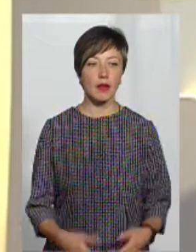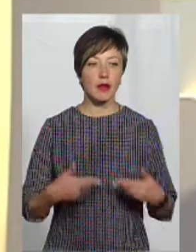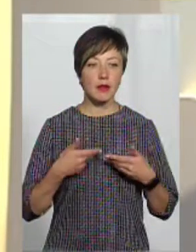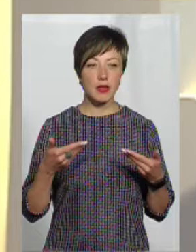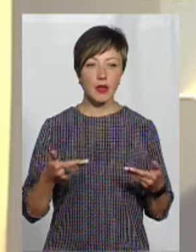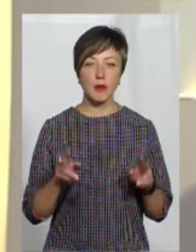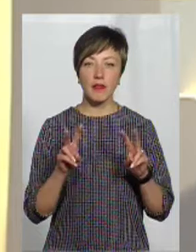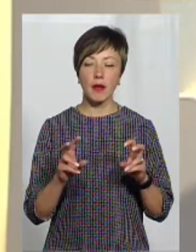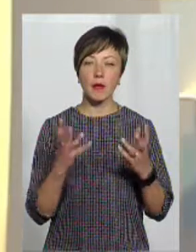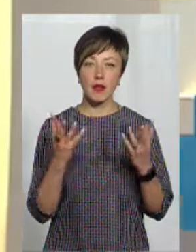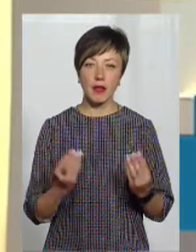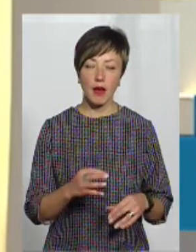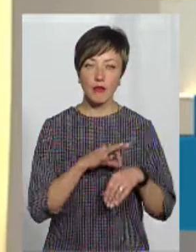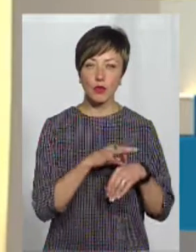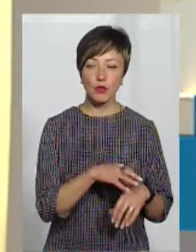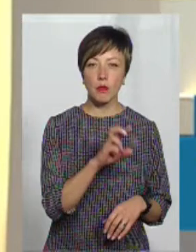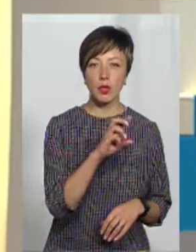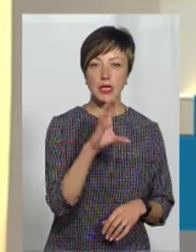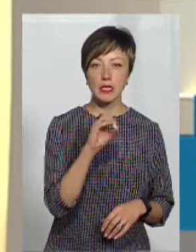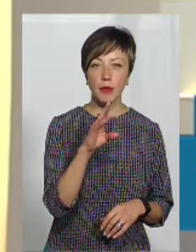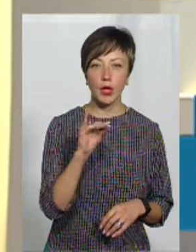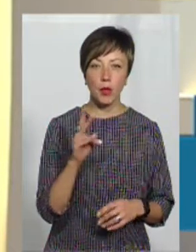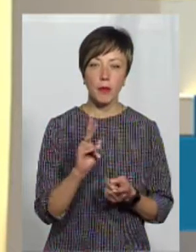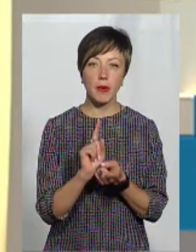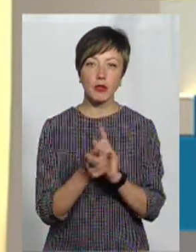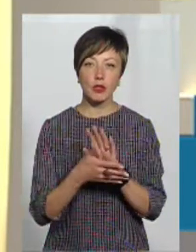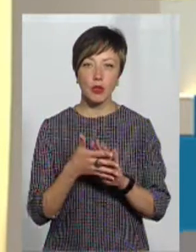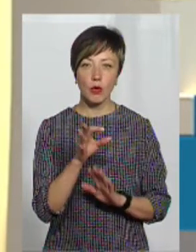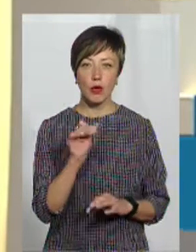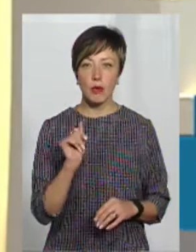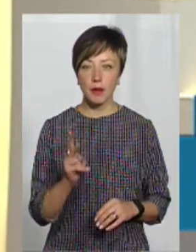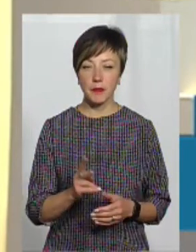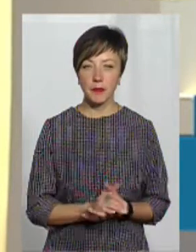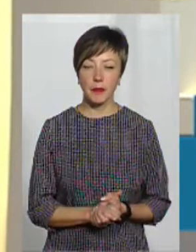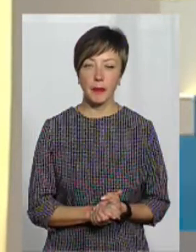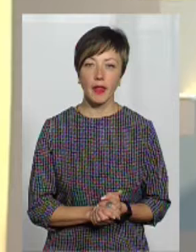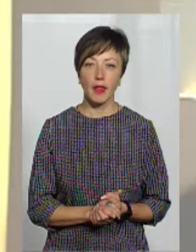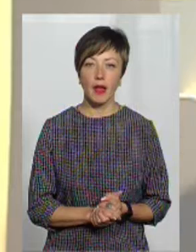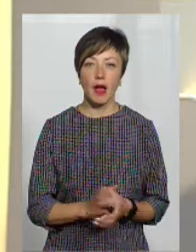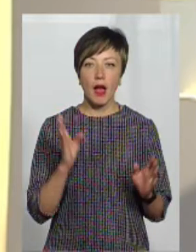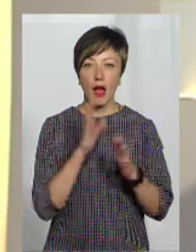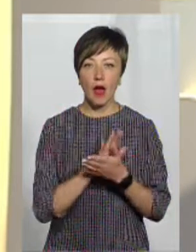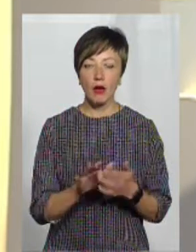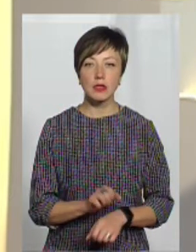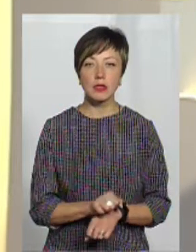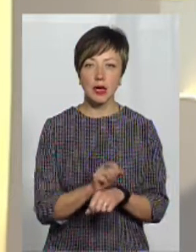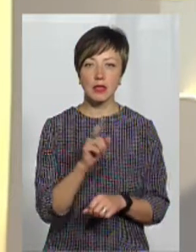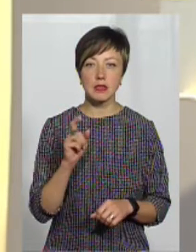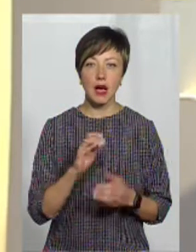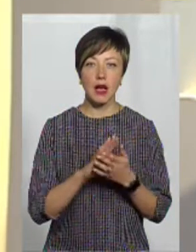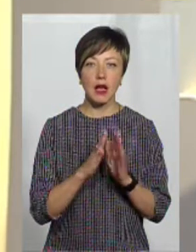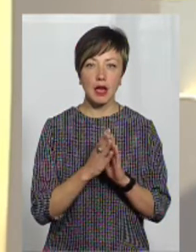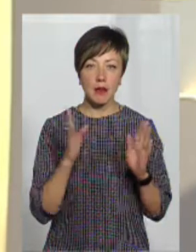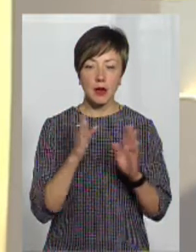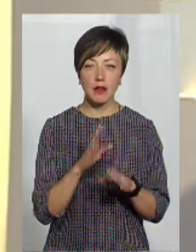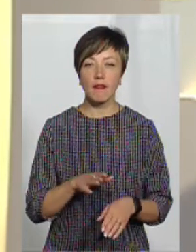Вітаємо у темі дня. З вами Богдан Семенюк. На жестову мову перекладає Ольга Рибак. Екострайк за клімат